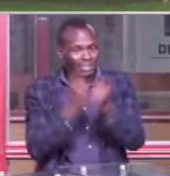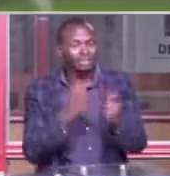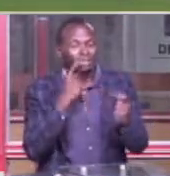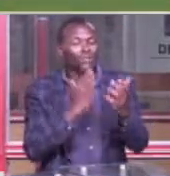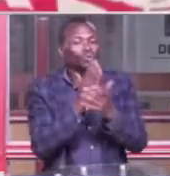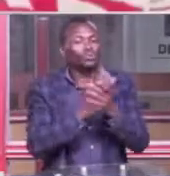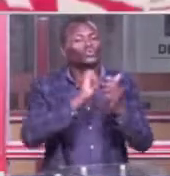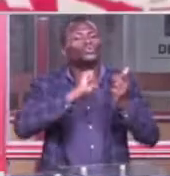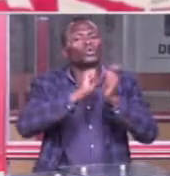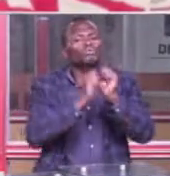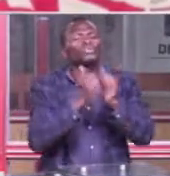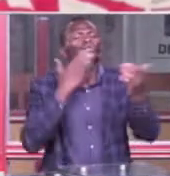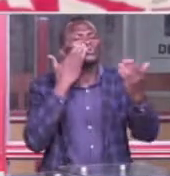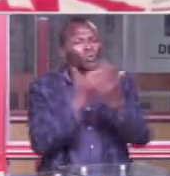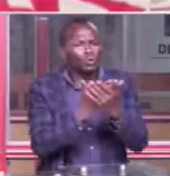liigi.